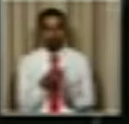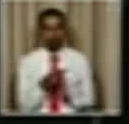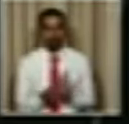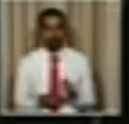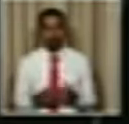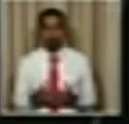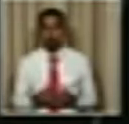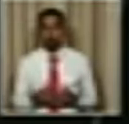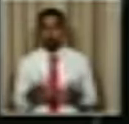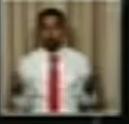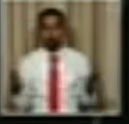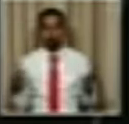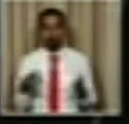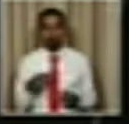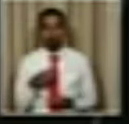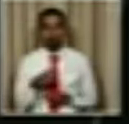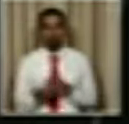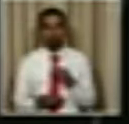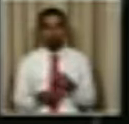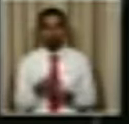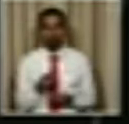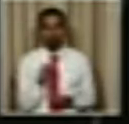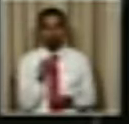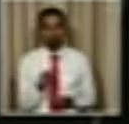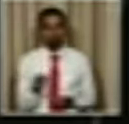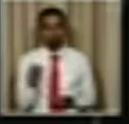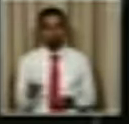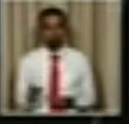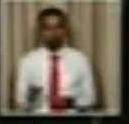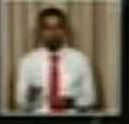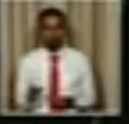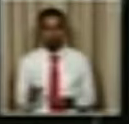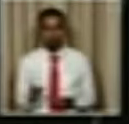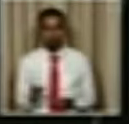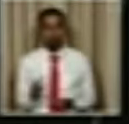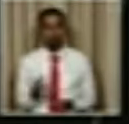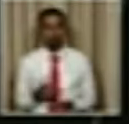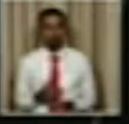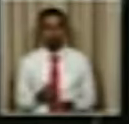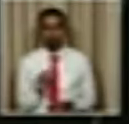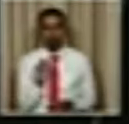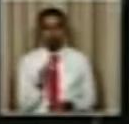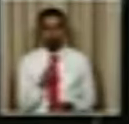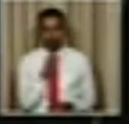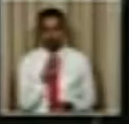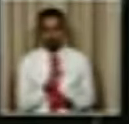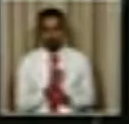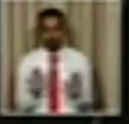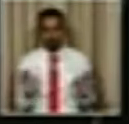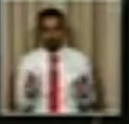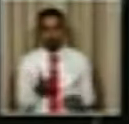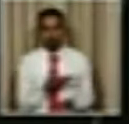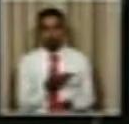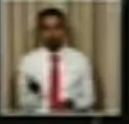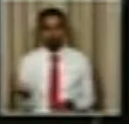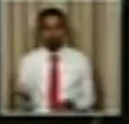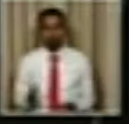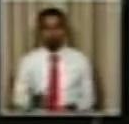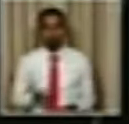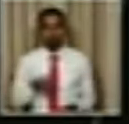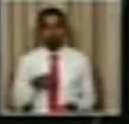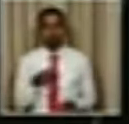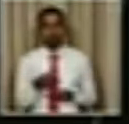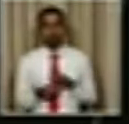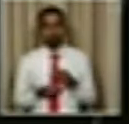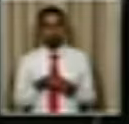මහා පරිමාණයේ දේශීය ව්‍යාපාරික. තාම හොඳ ව්‍යාපාරිකයෝ ඉන්නවා. මම නම් කියන්නේ නැහැ. ඔබතුමා දන්නවා ප්‍රධාන ව්‍යාපාරිකයෝ